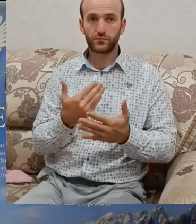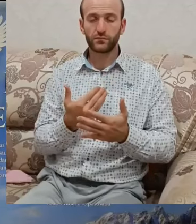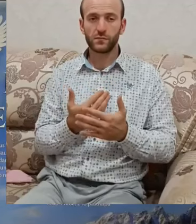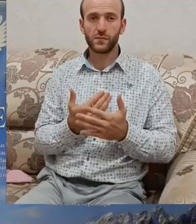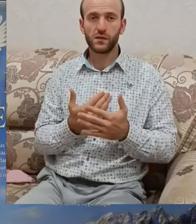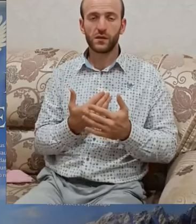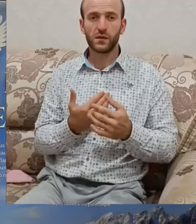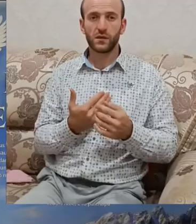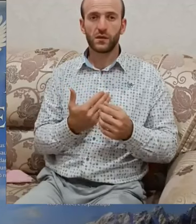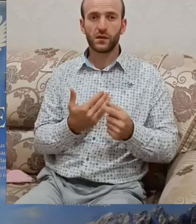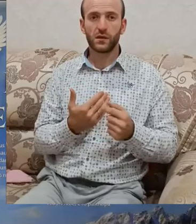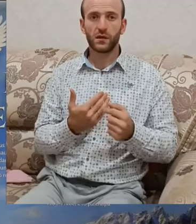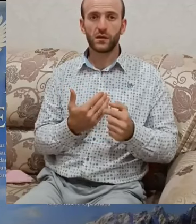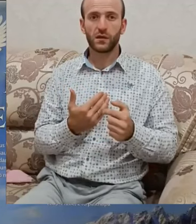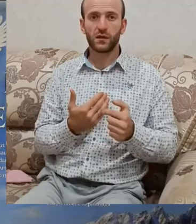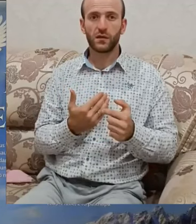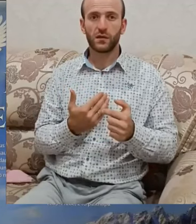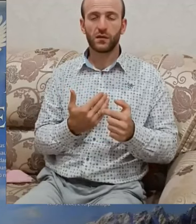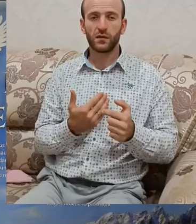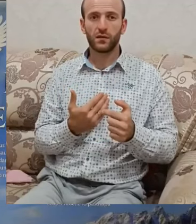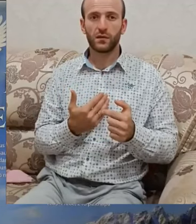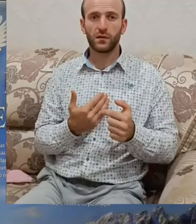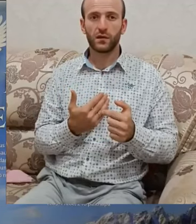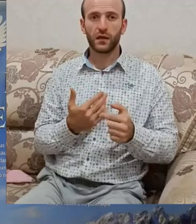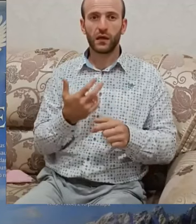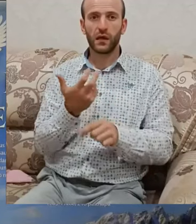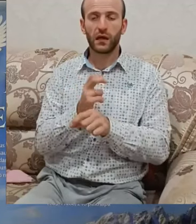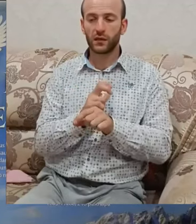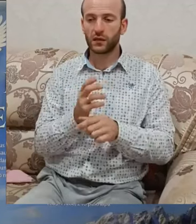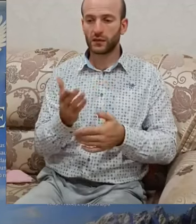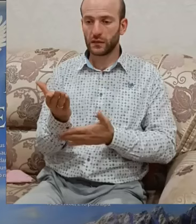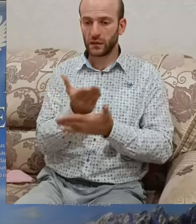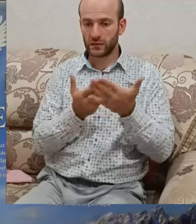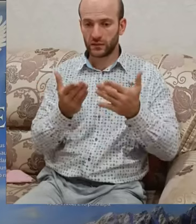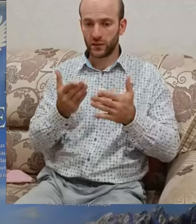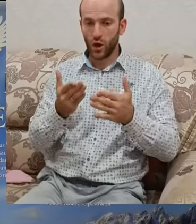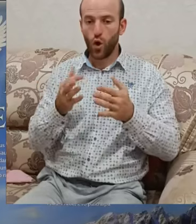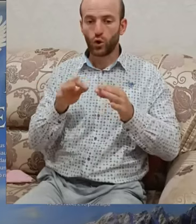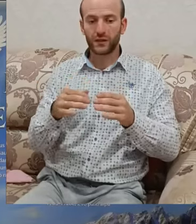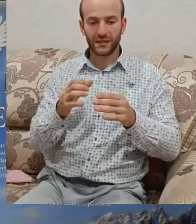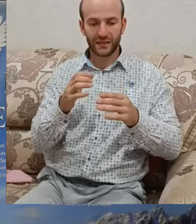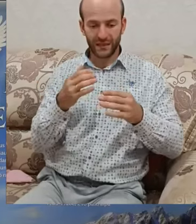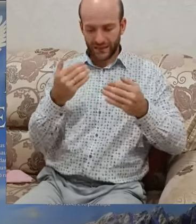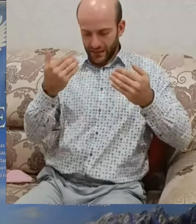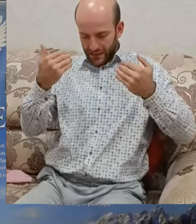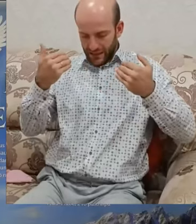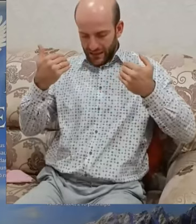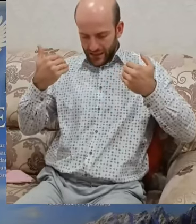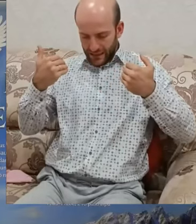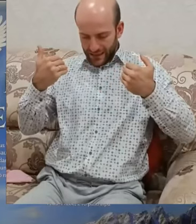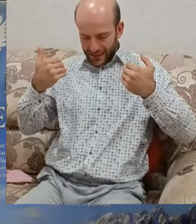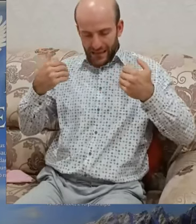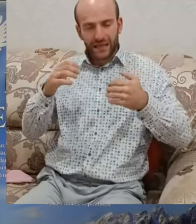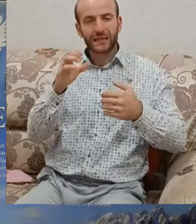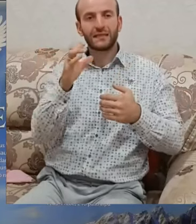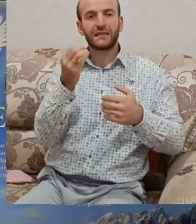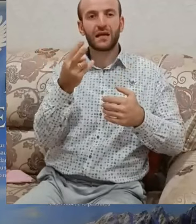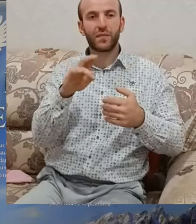tai mus perkelia nuo fizinės sėklos, и это нас переносит от физического семени, prie dvasinės sėklos, к духовному